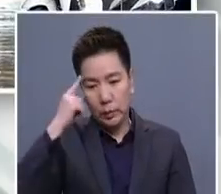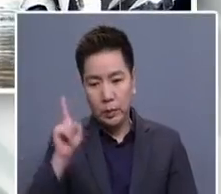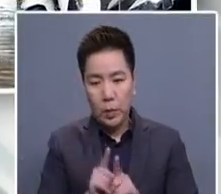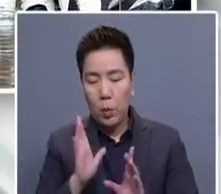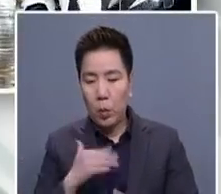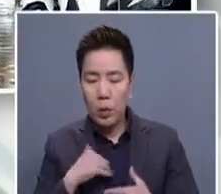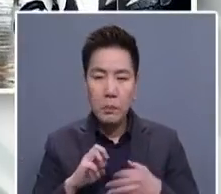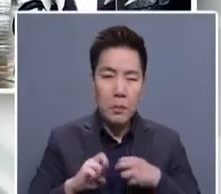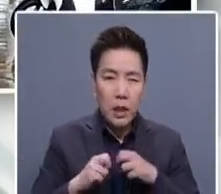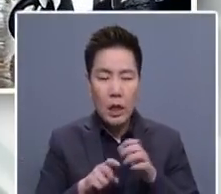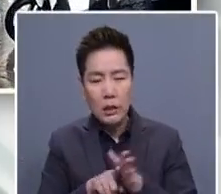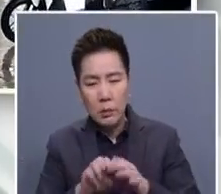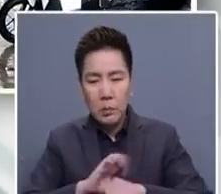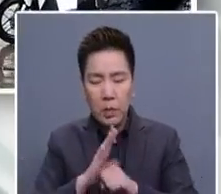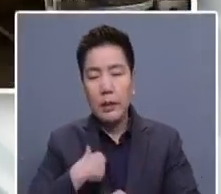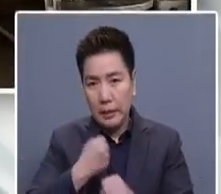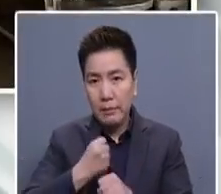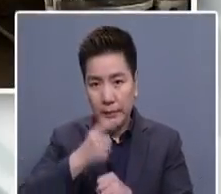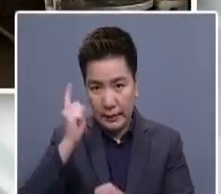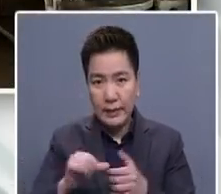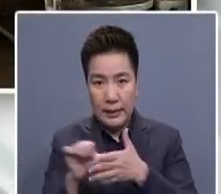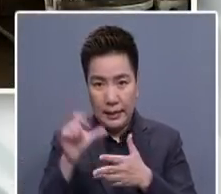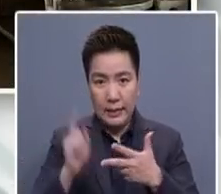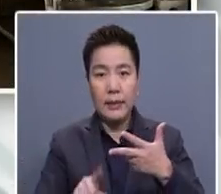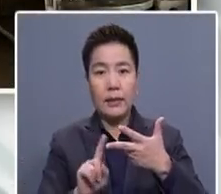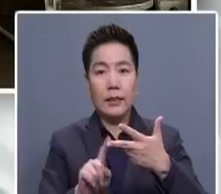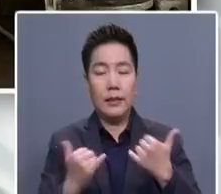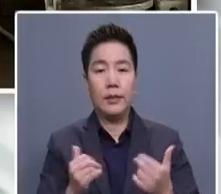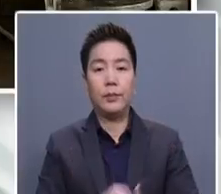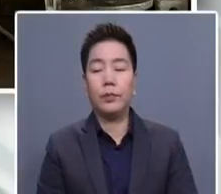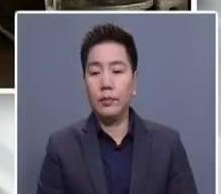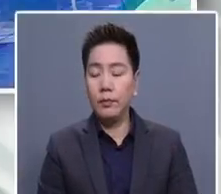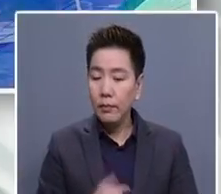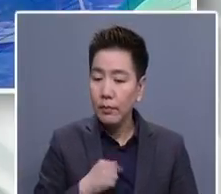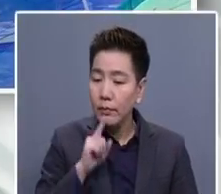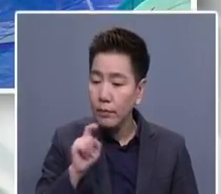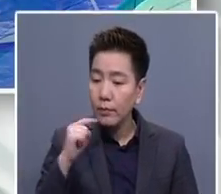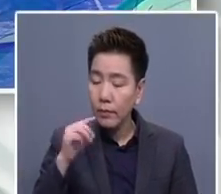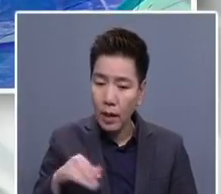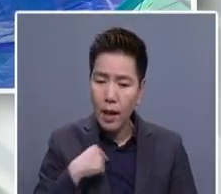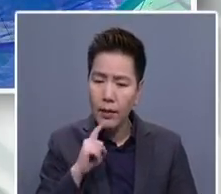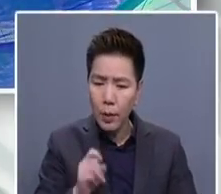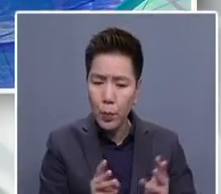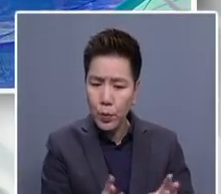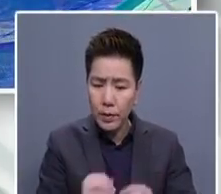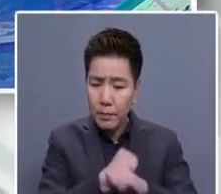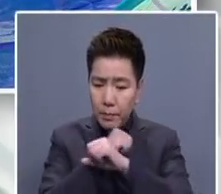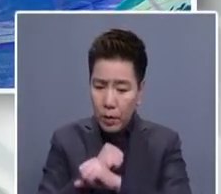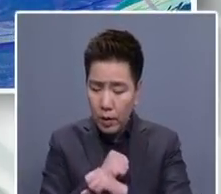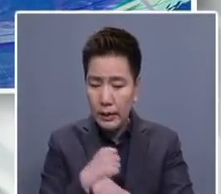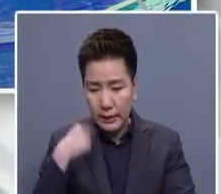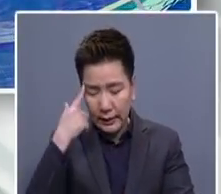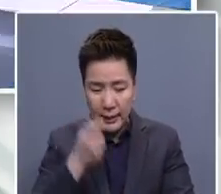การสู้กับปัญหาโควิดอย่างจริงจังครับ ค่ะท่านคะมาตรการในการป้องกันนอกจากเราจะทำการ